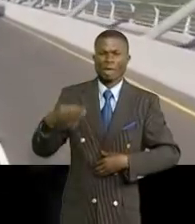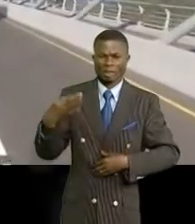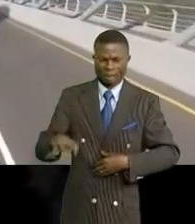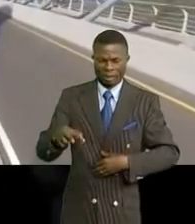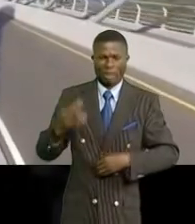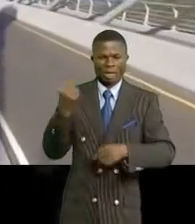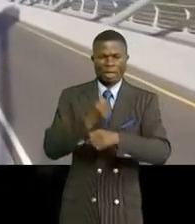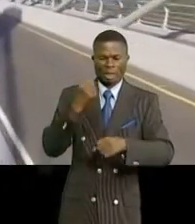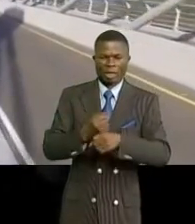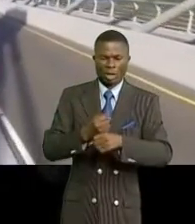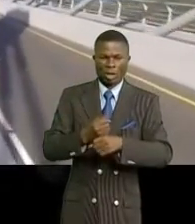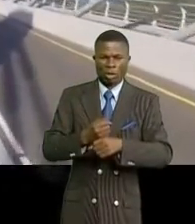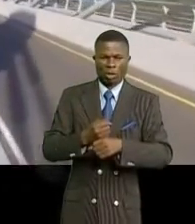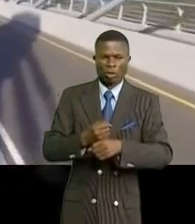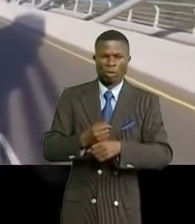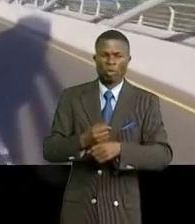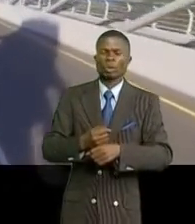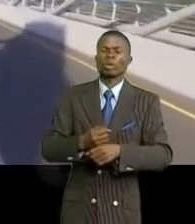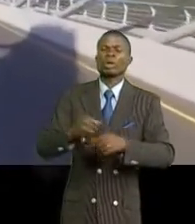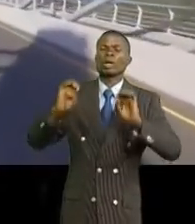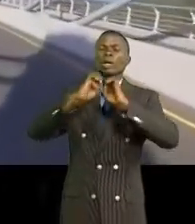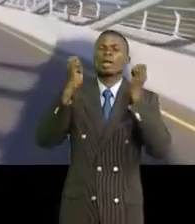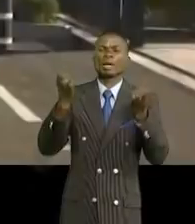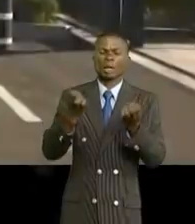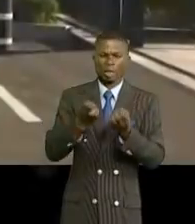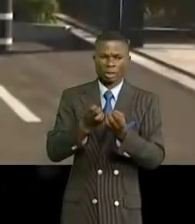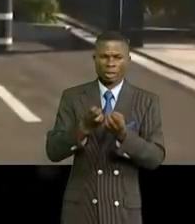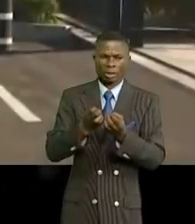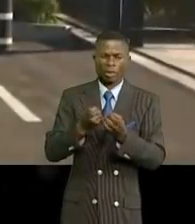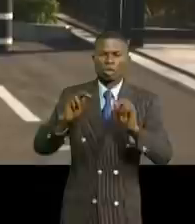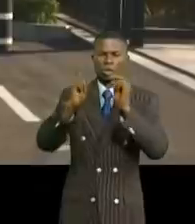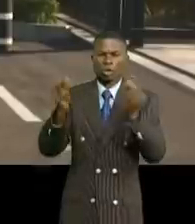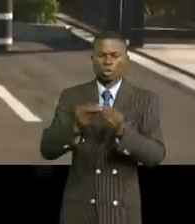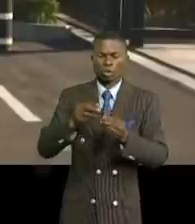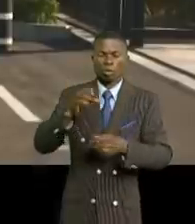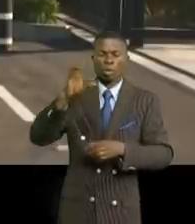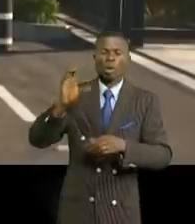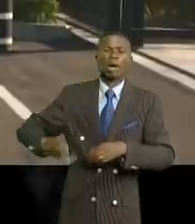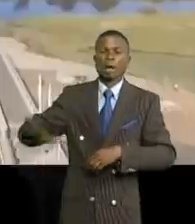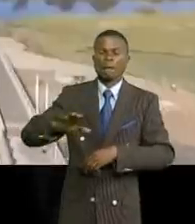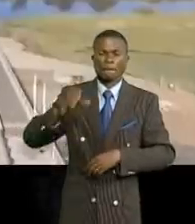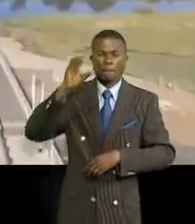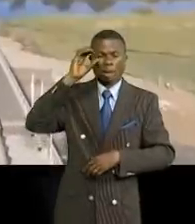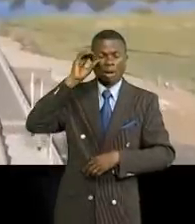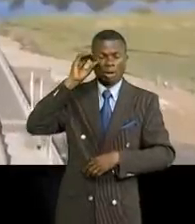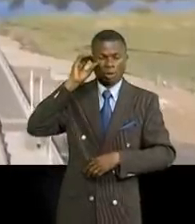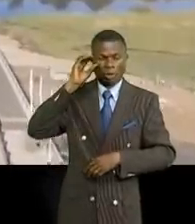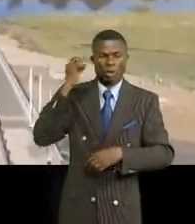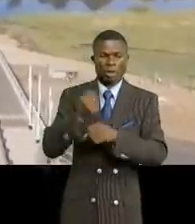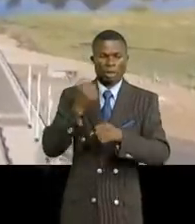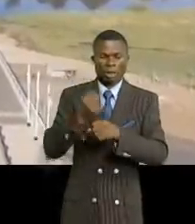été menés par des ouh construction dinning un groupe coréen les travaux débutés 10 octobre